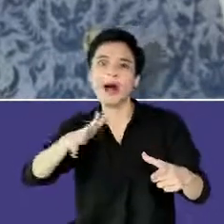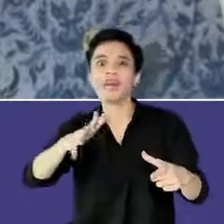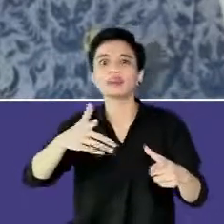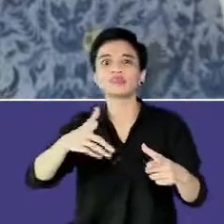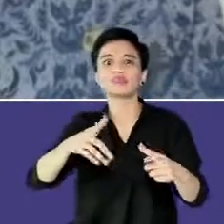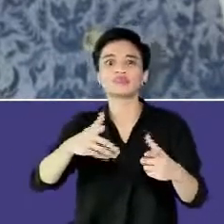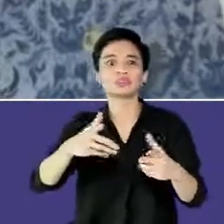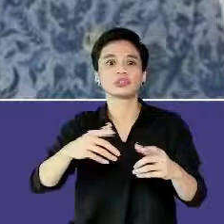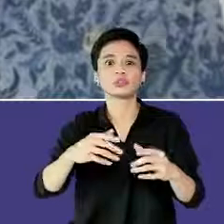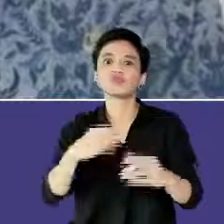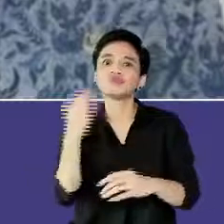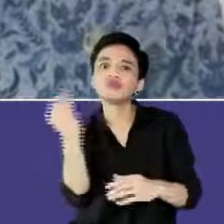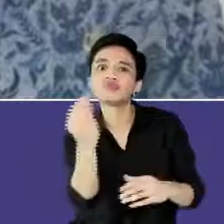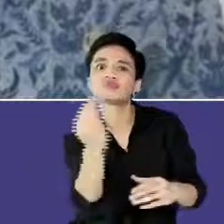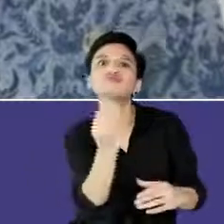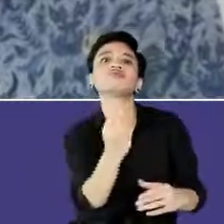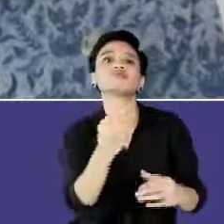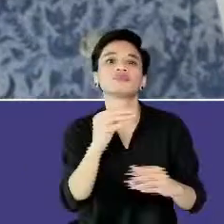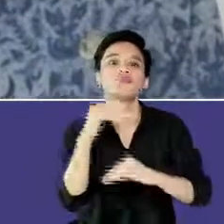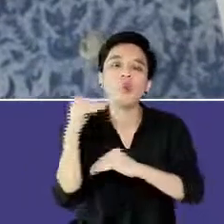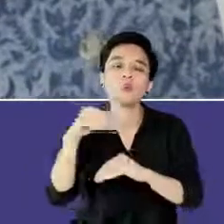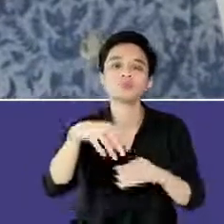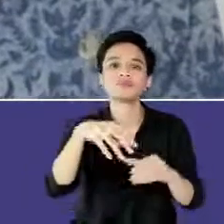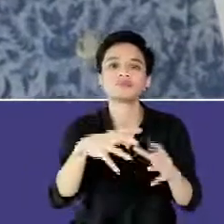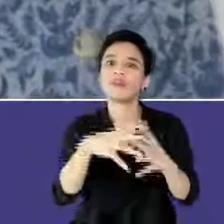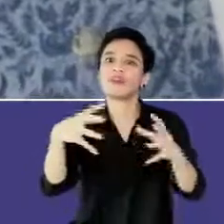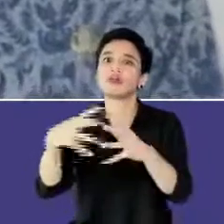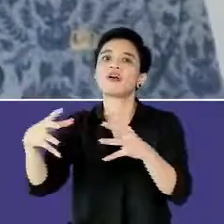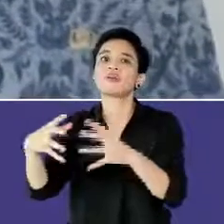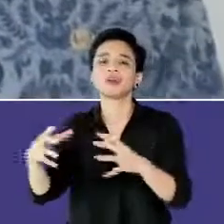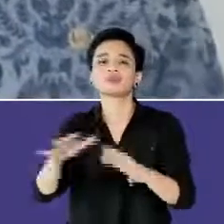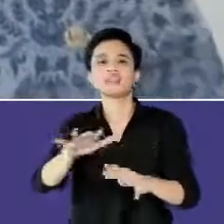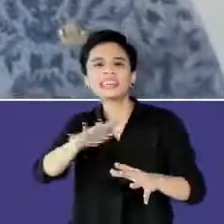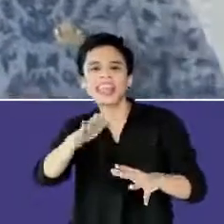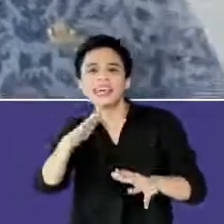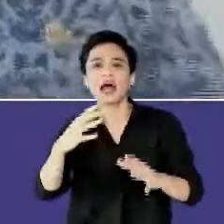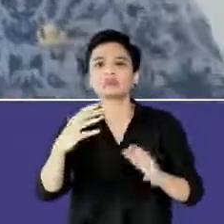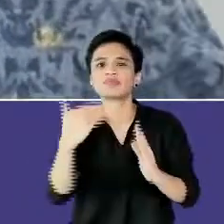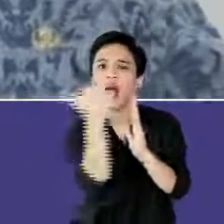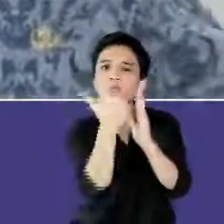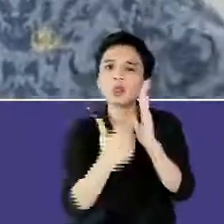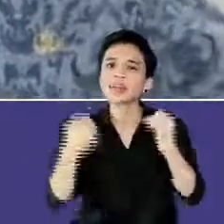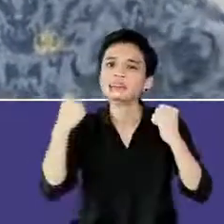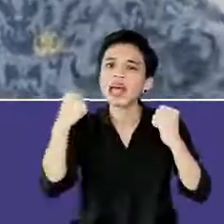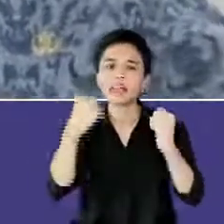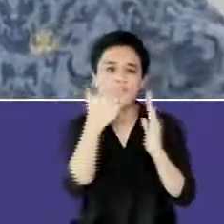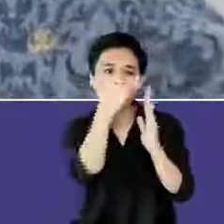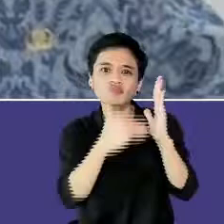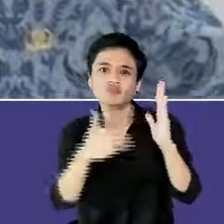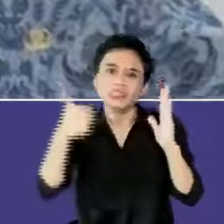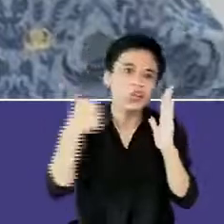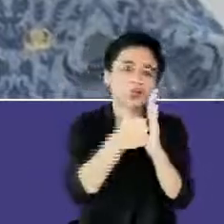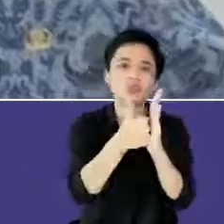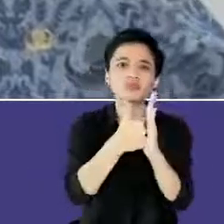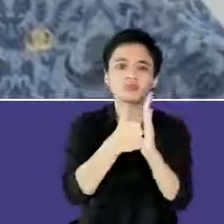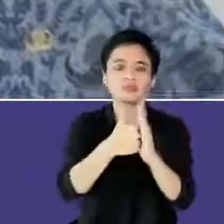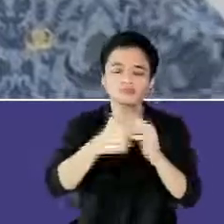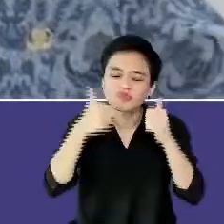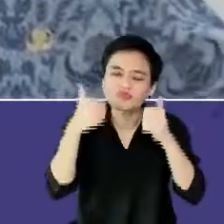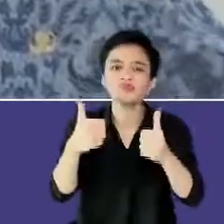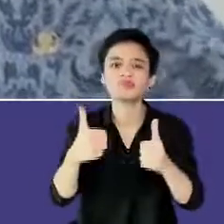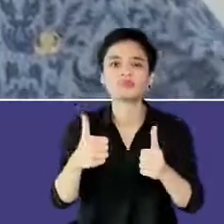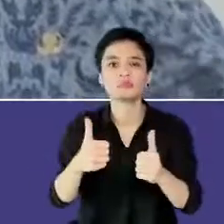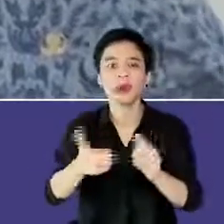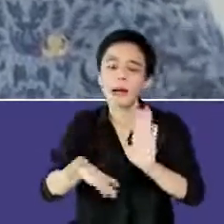saja namun juga tempat-tempat wisata Bagaimana memastikan protokol kesehatan ini benar-benar tetap baik Pak seperti awal